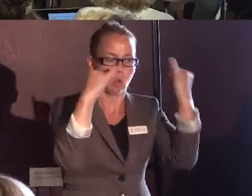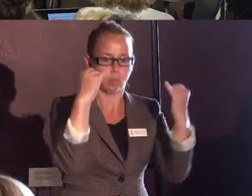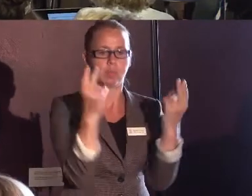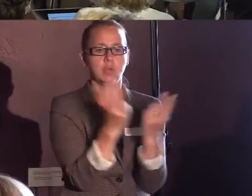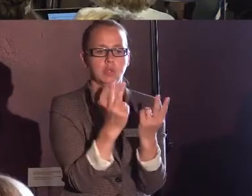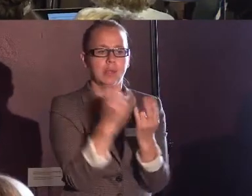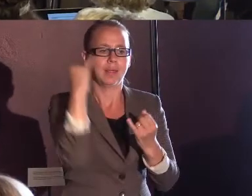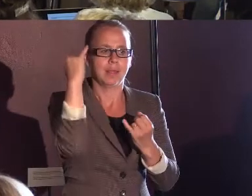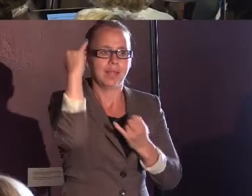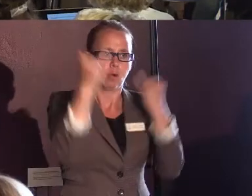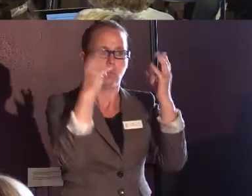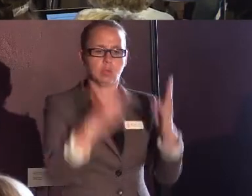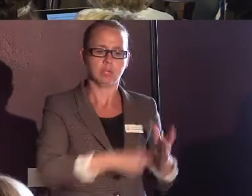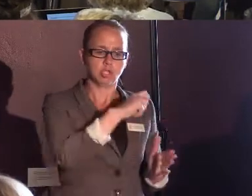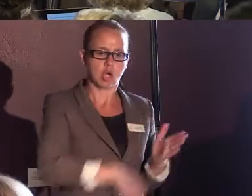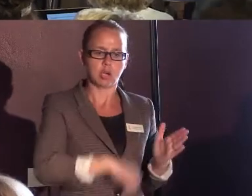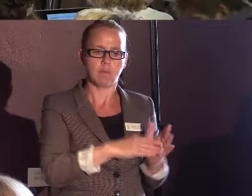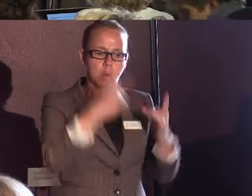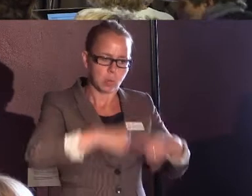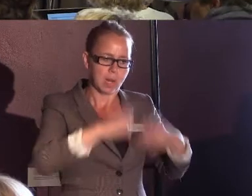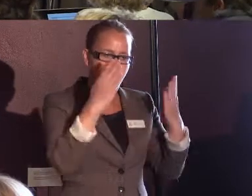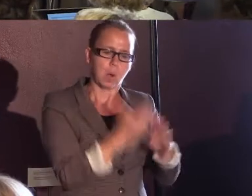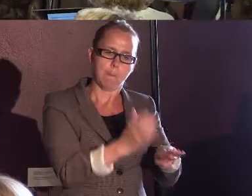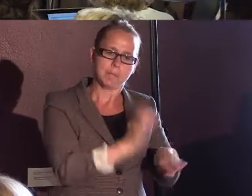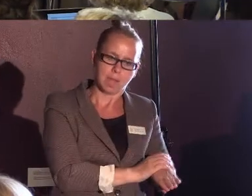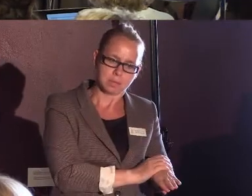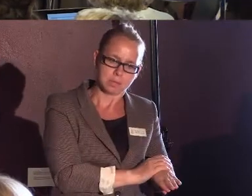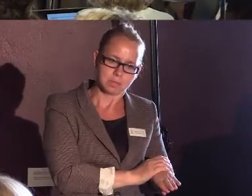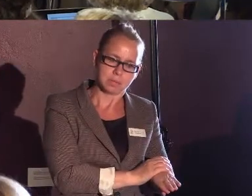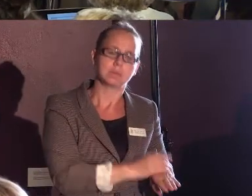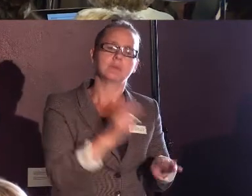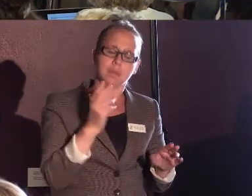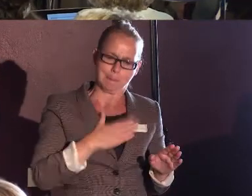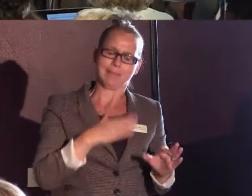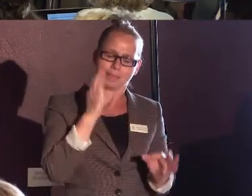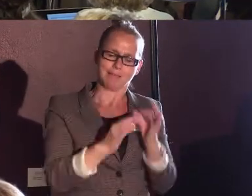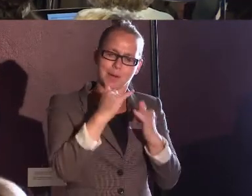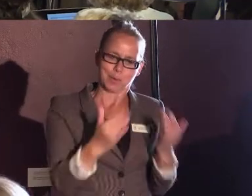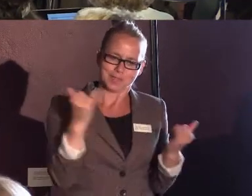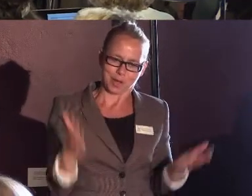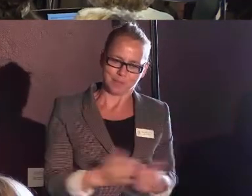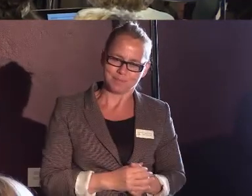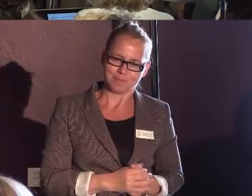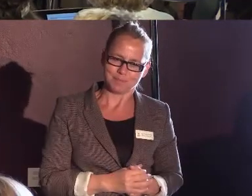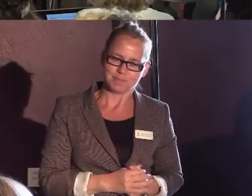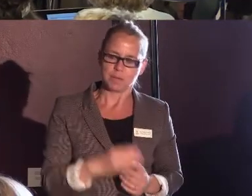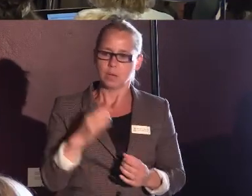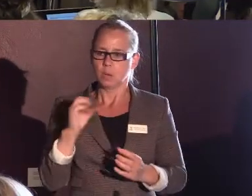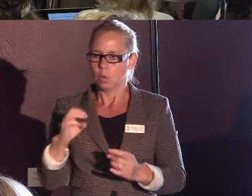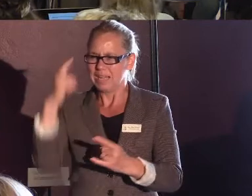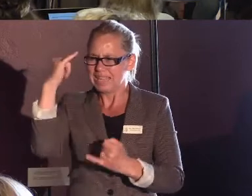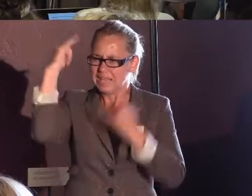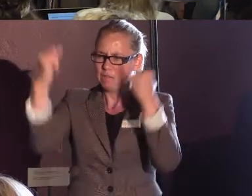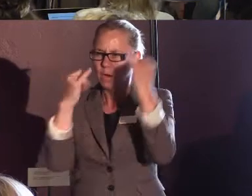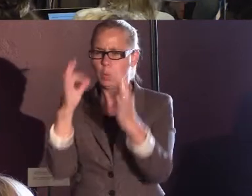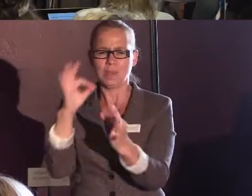innovation som initierad av kulturella kompetenser. Så väljer jag att definiera det idag. När det gäller att definiera innovation,